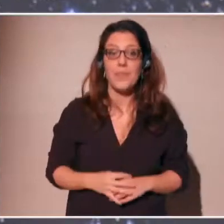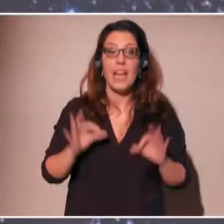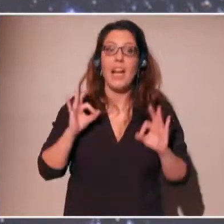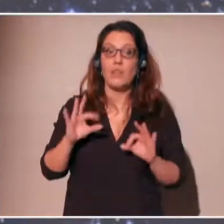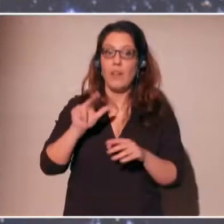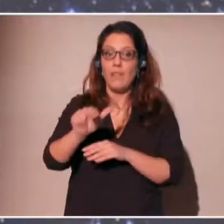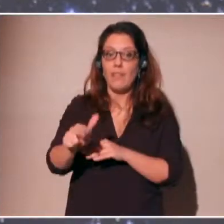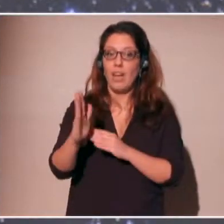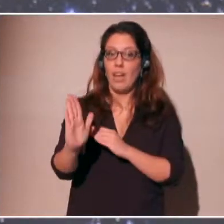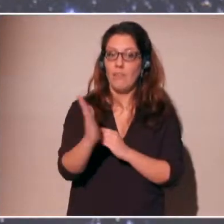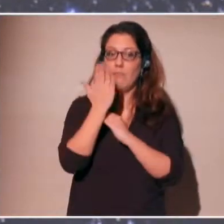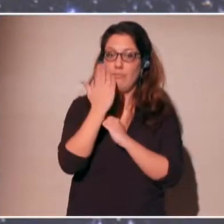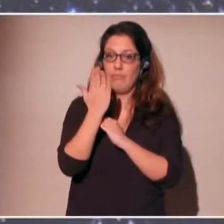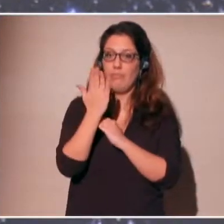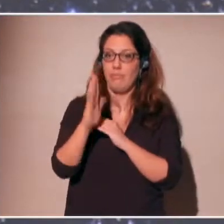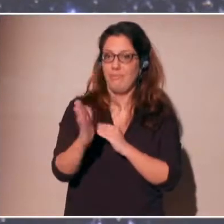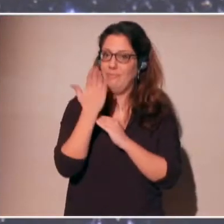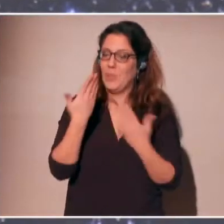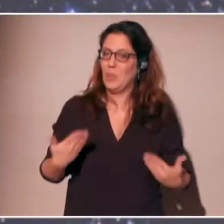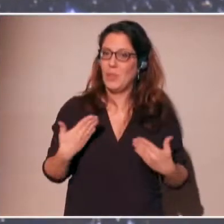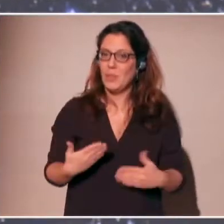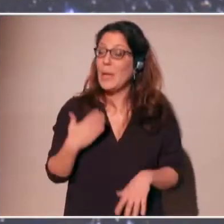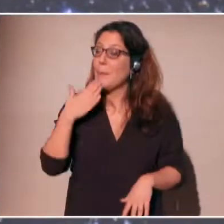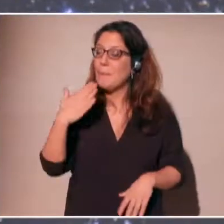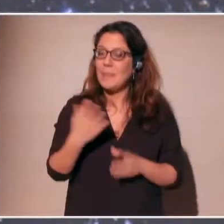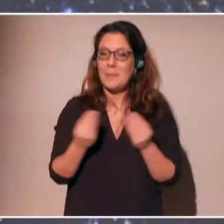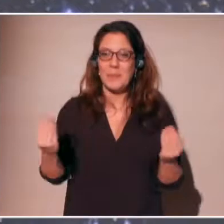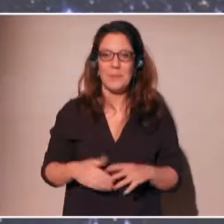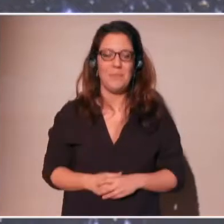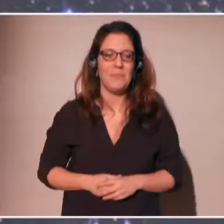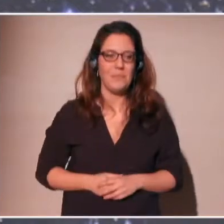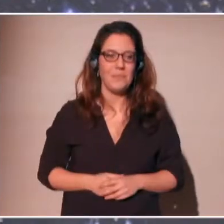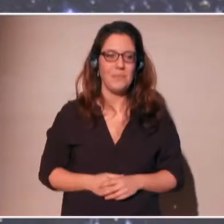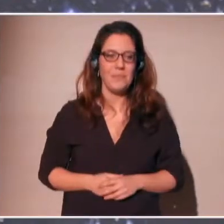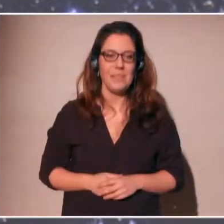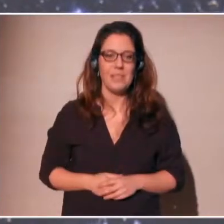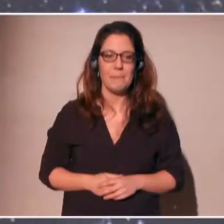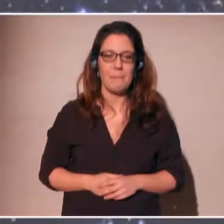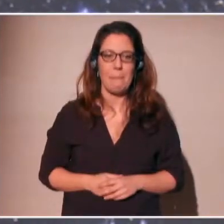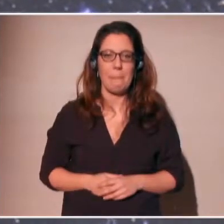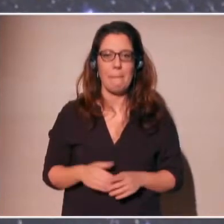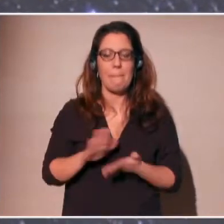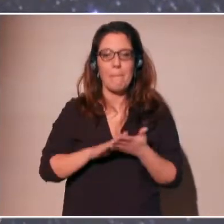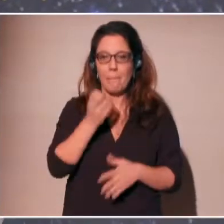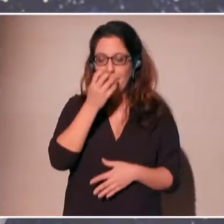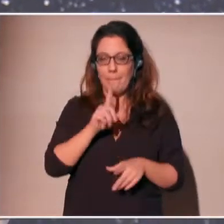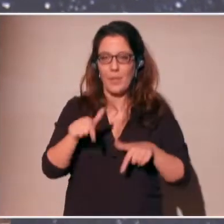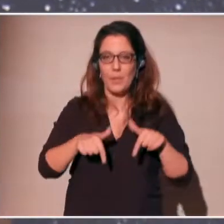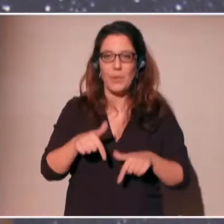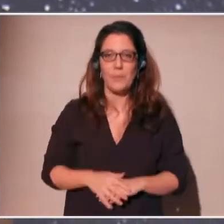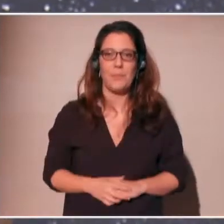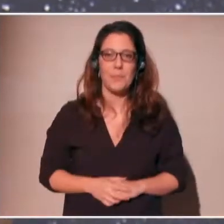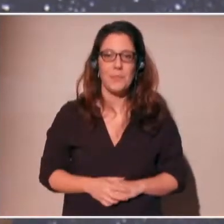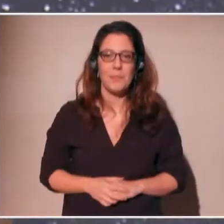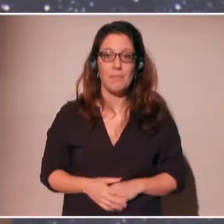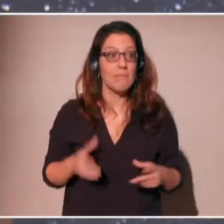présent. The floor is yours. Thank you. Thank you, Celia. Merci beaucoup, Célia. So can I start?